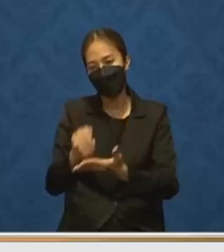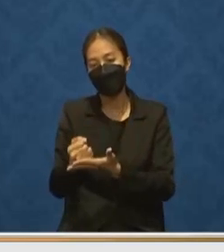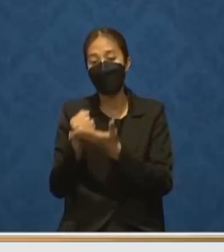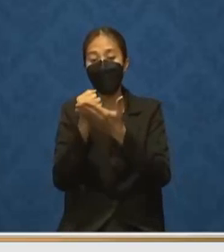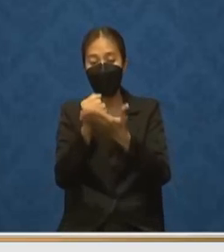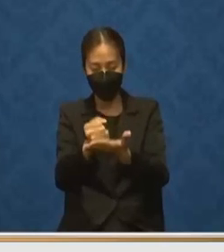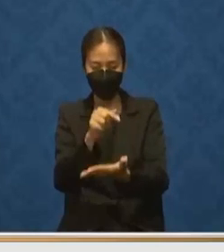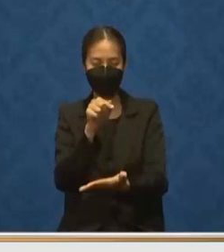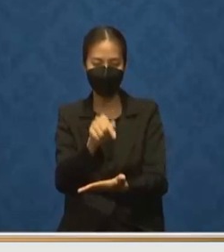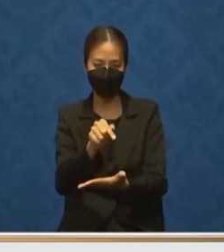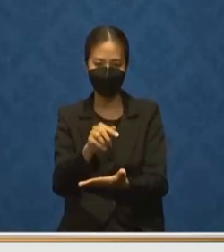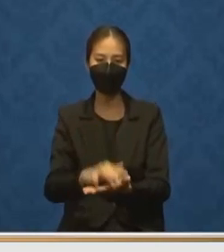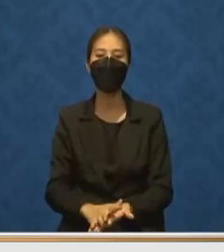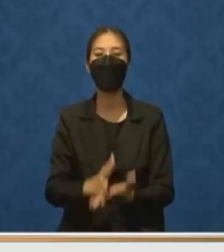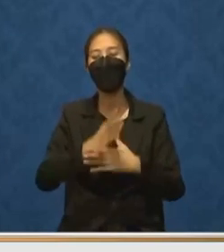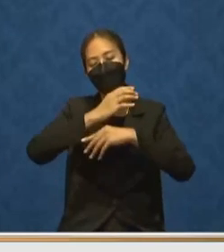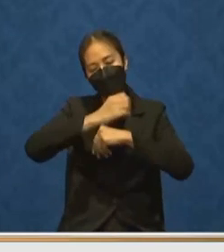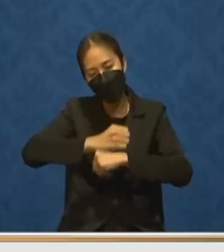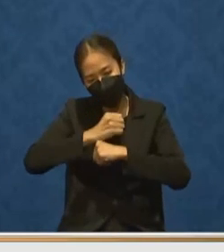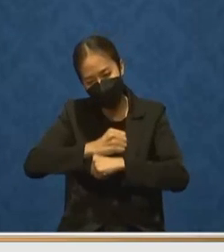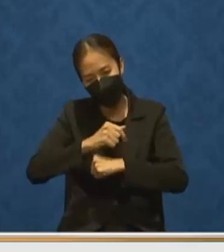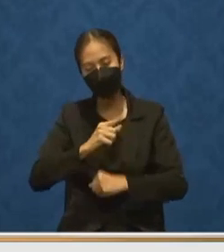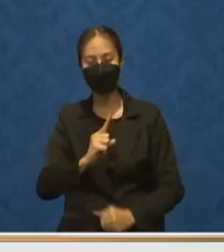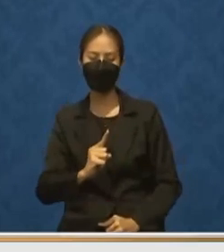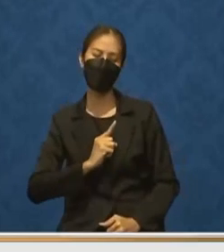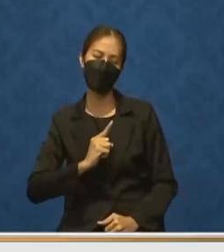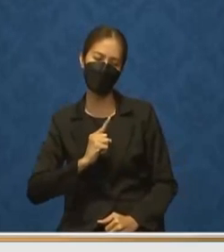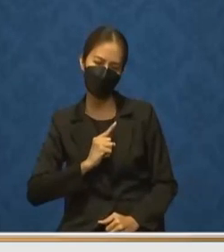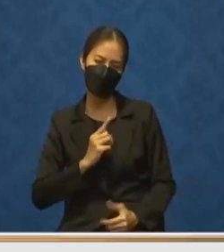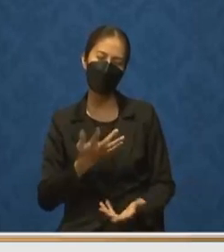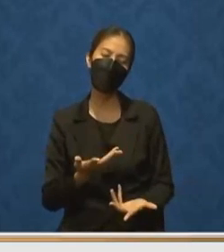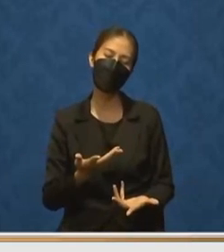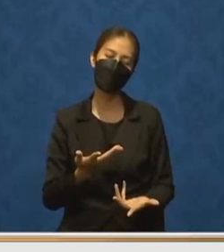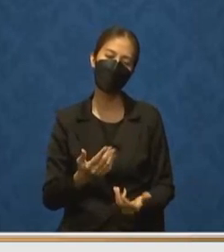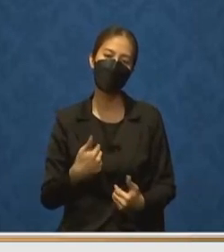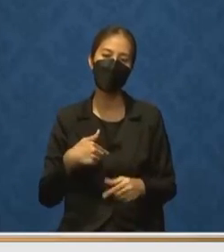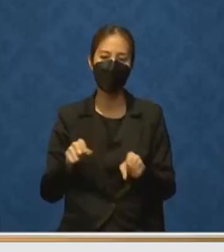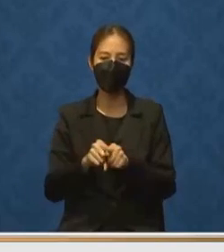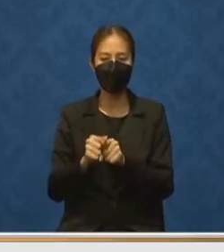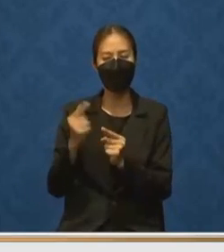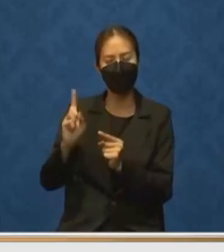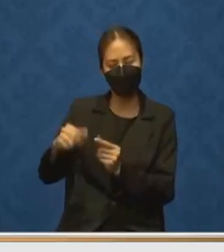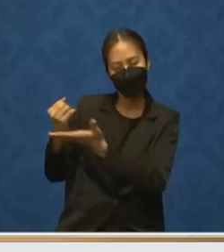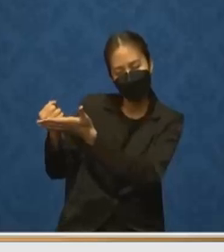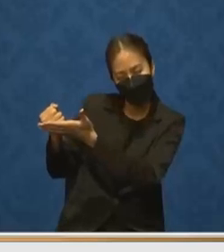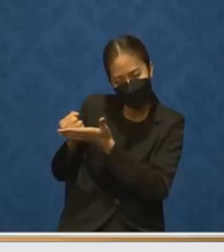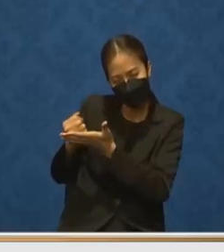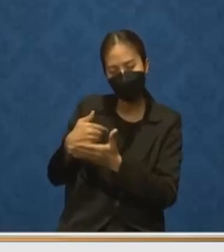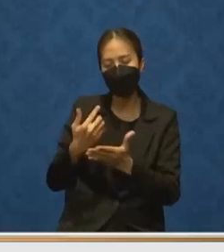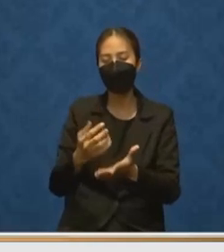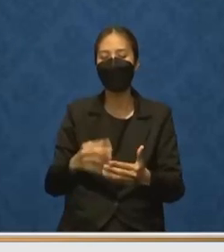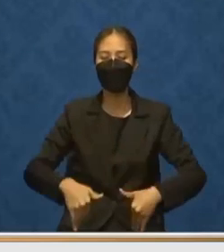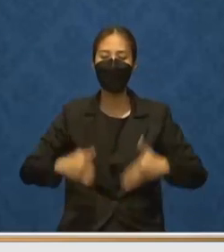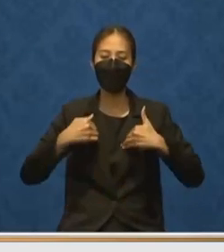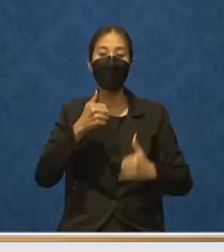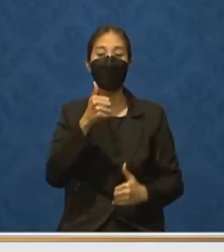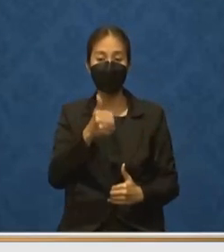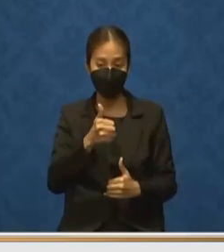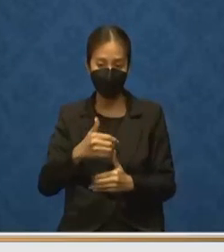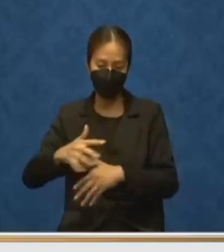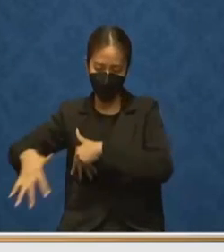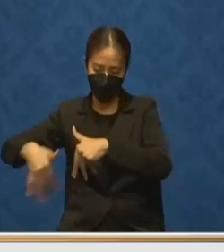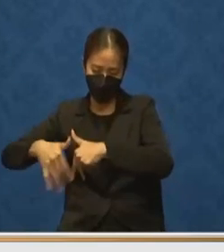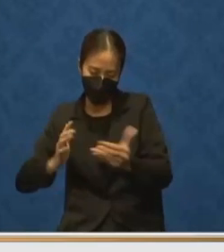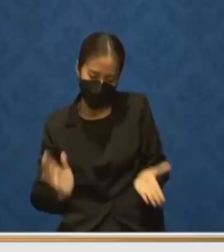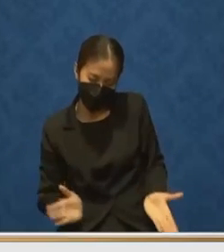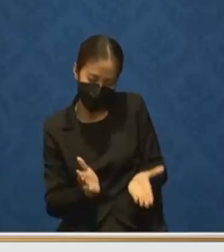คมเพื่อให้ผู้สูงอายุที่อยู่ตามลำพังและอยู่ในภาวะพึ่งพิงให้เกิดความยั่งยืนและส่งเสริมท้องถิ่นให้คุ้มครอง